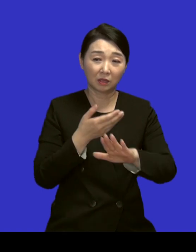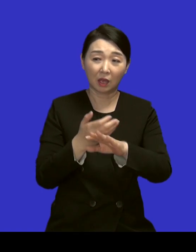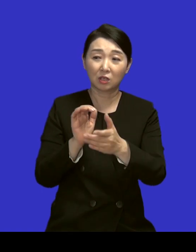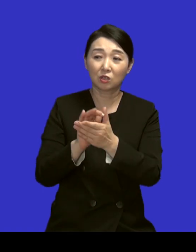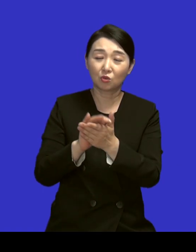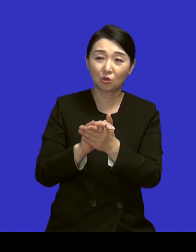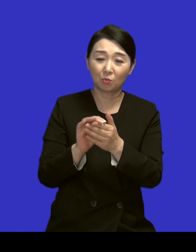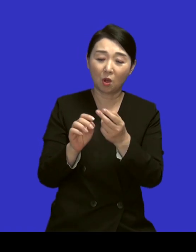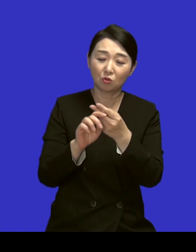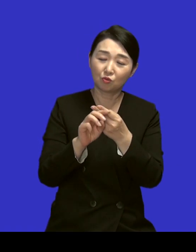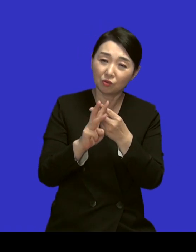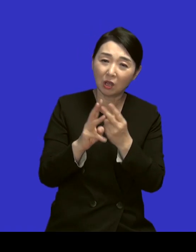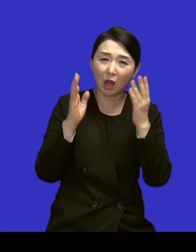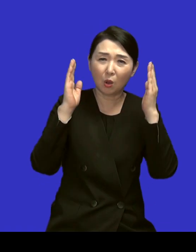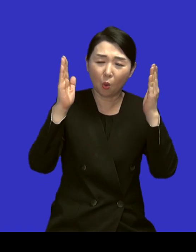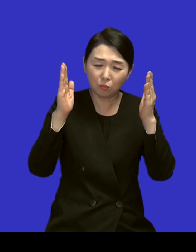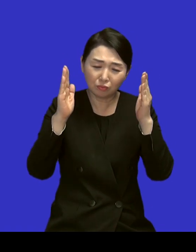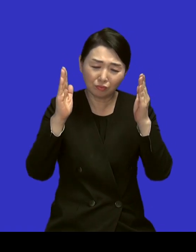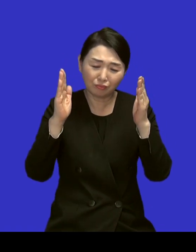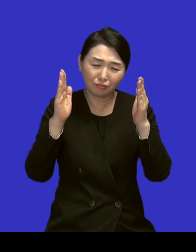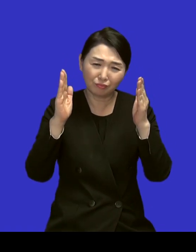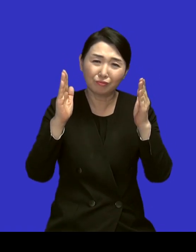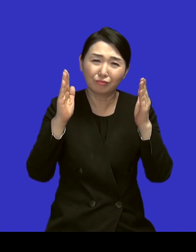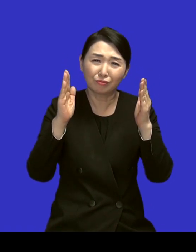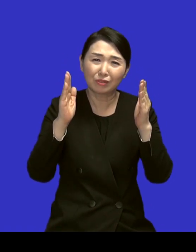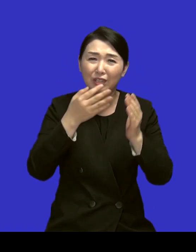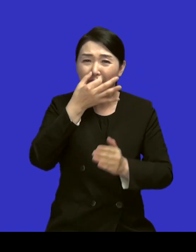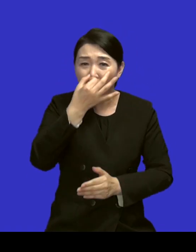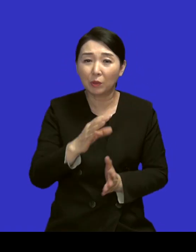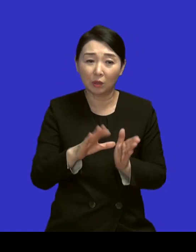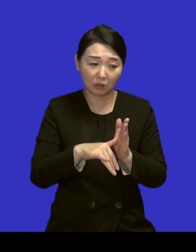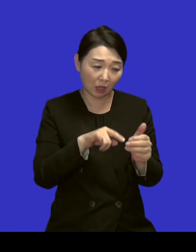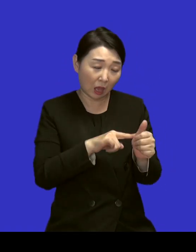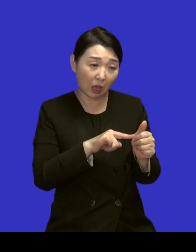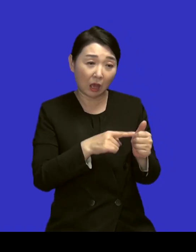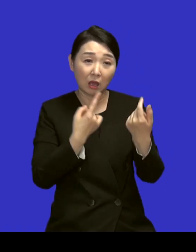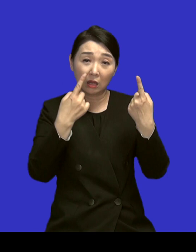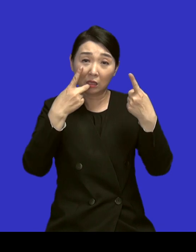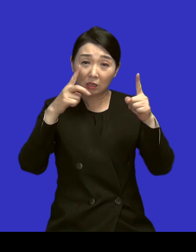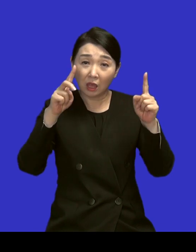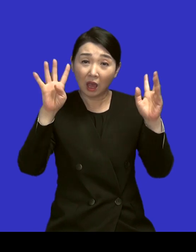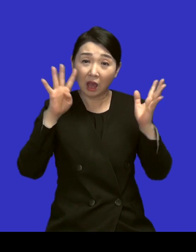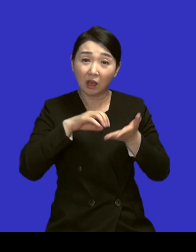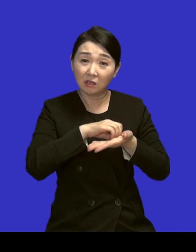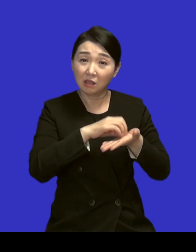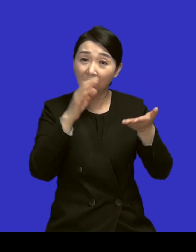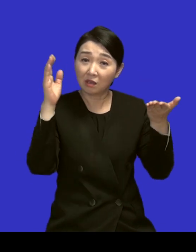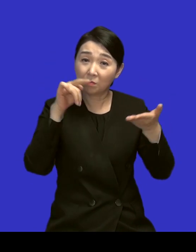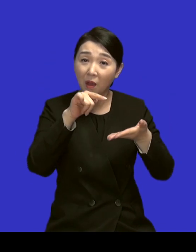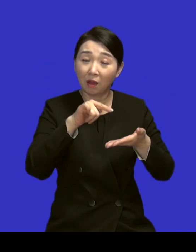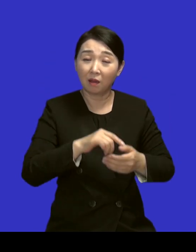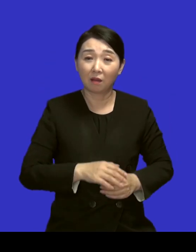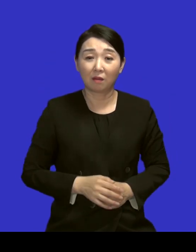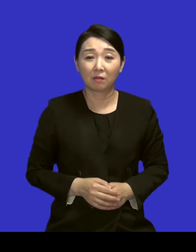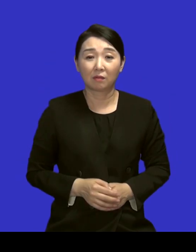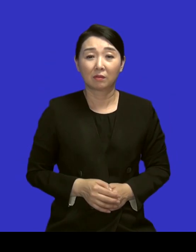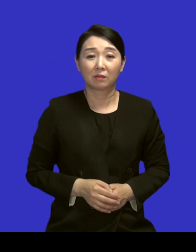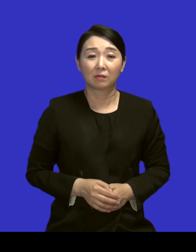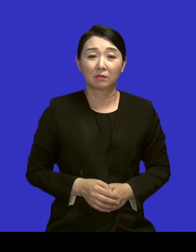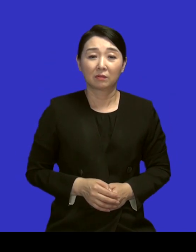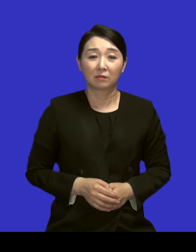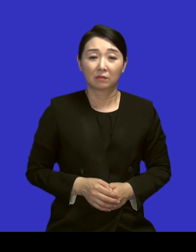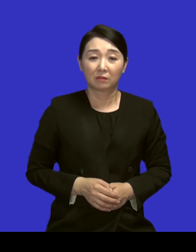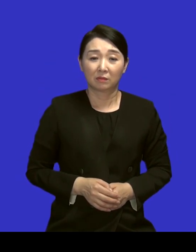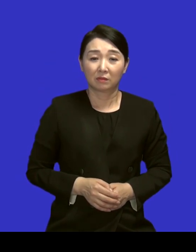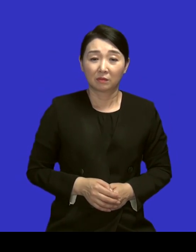지금 공부 입시에 막 치여서 공부할 무렵에 본인은 이제 대학생이 됐단 말이에요. 네. 한국침례신학대학교에. 네. 제일 먼저 그 과학 선생님,